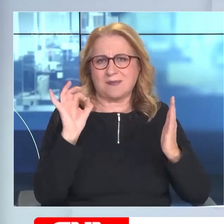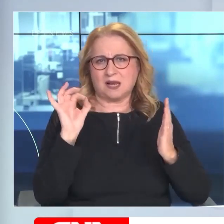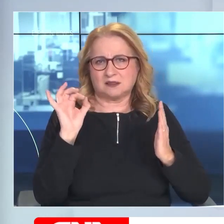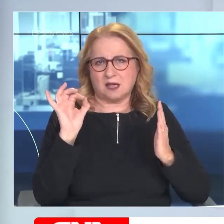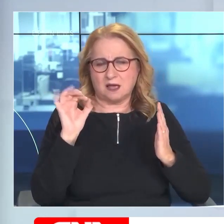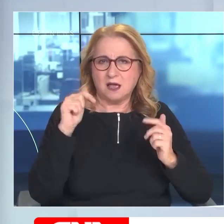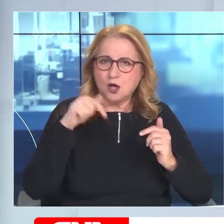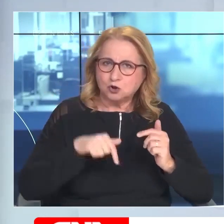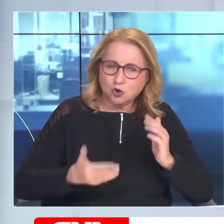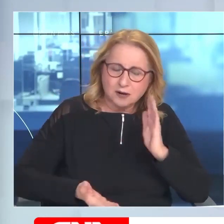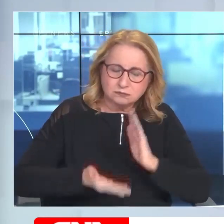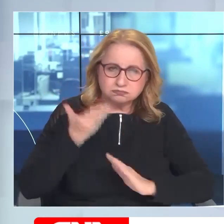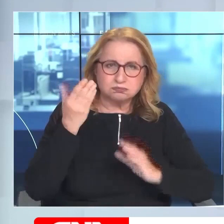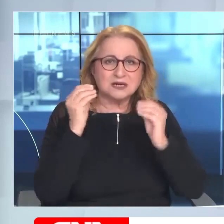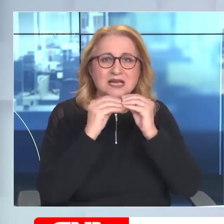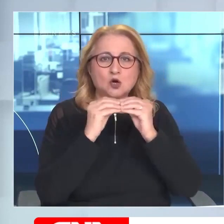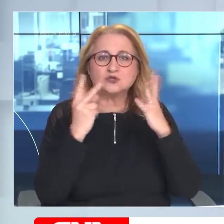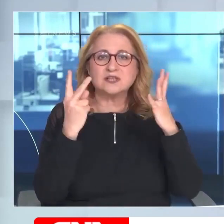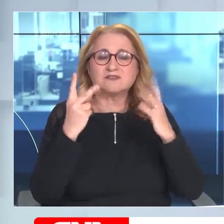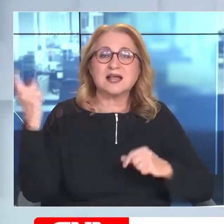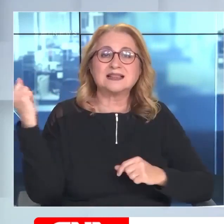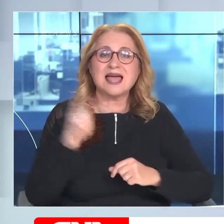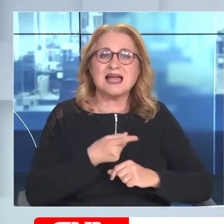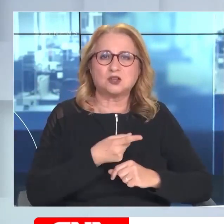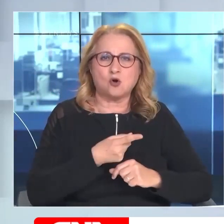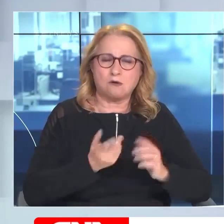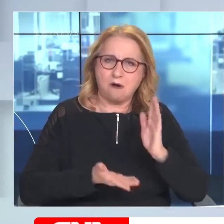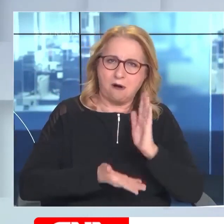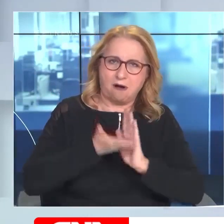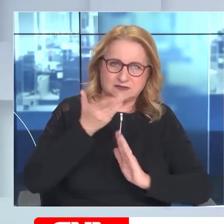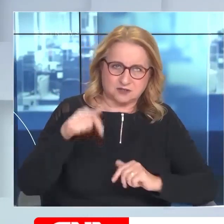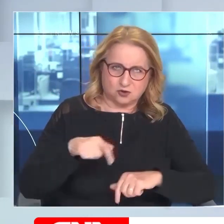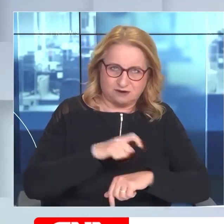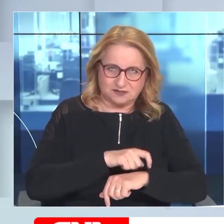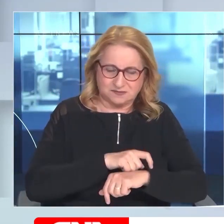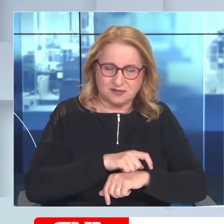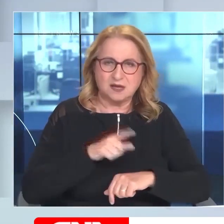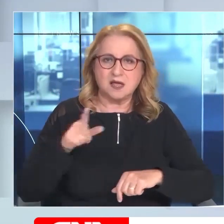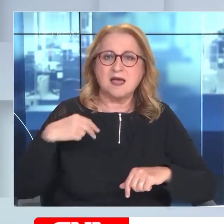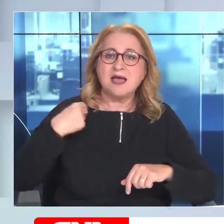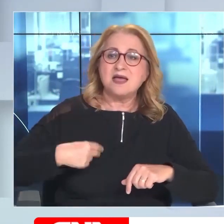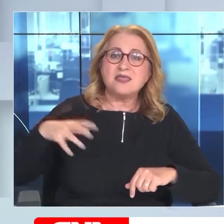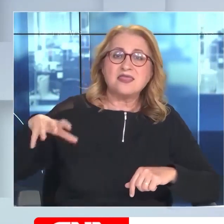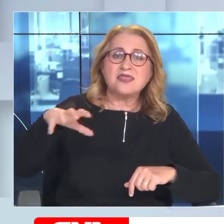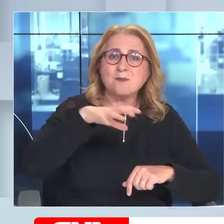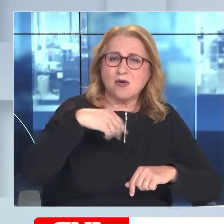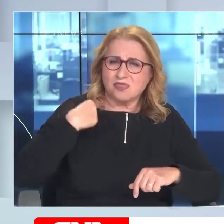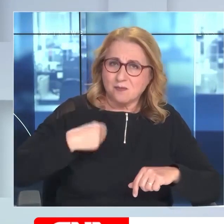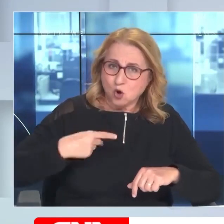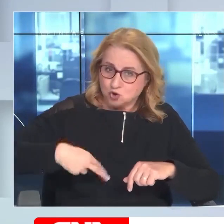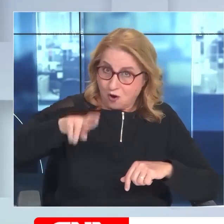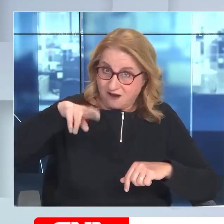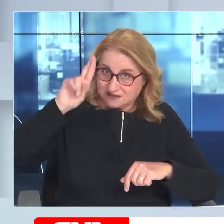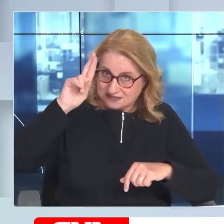τάξης του 27%. Μετά τις αυξήσεις λοιπόν στο δημόσιο, μετά τις αυξήσεις στις συντάξεις,